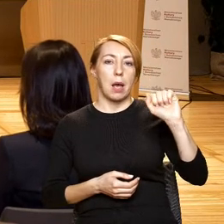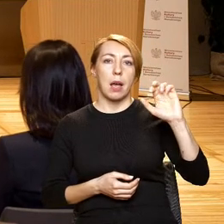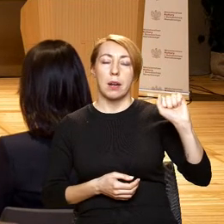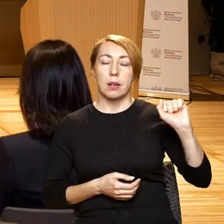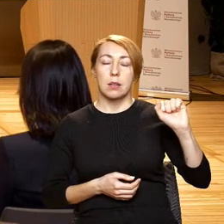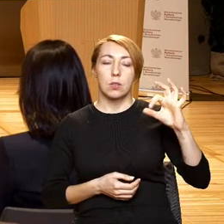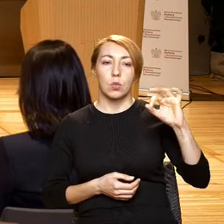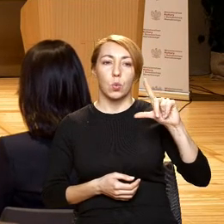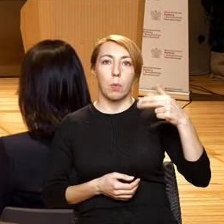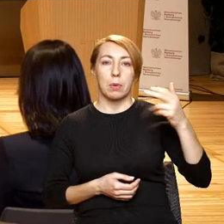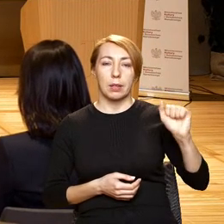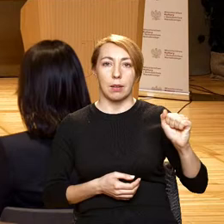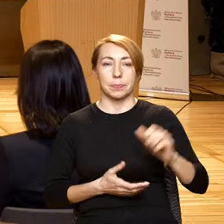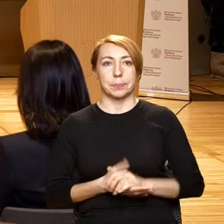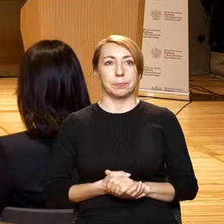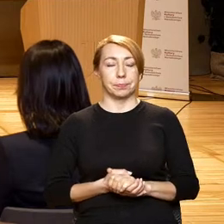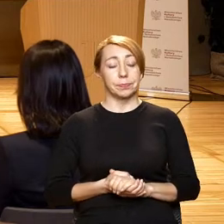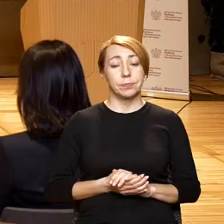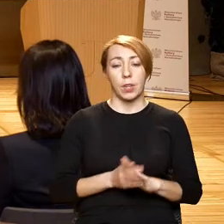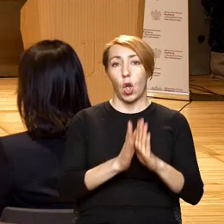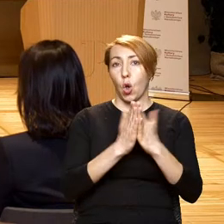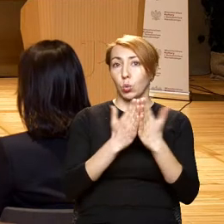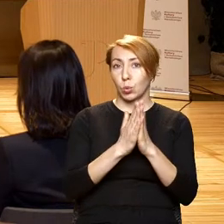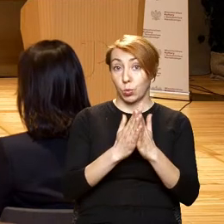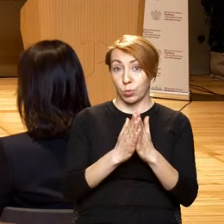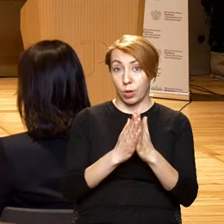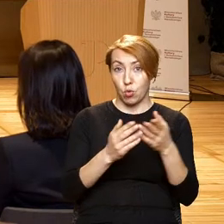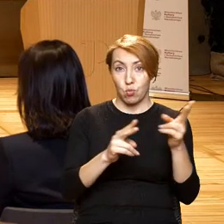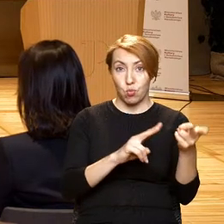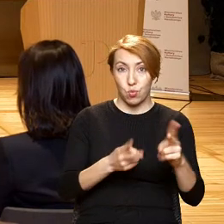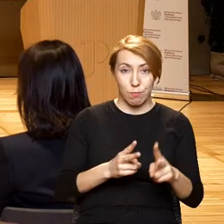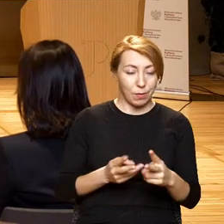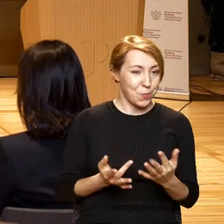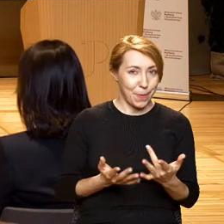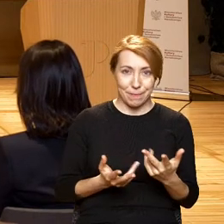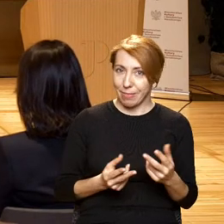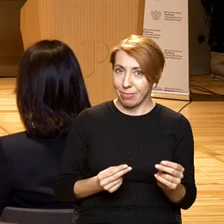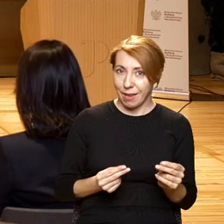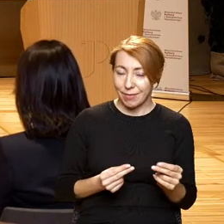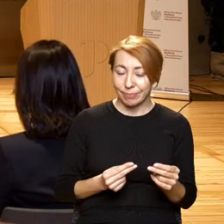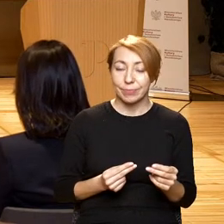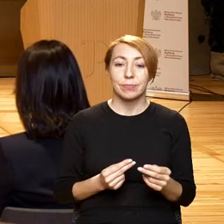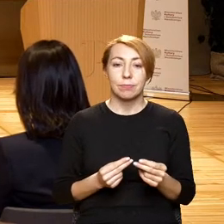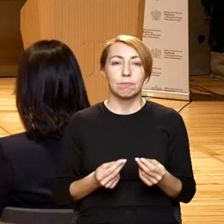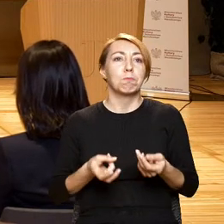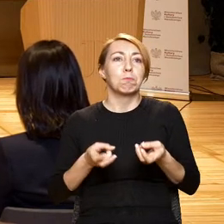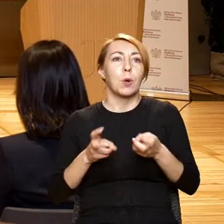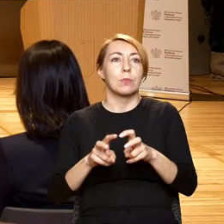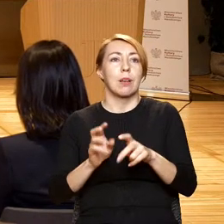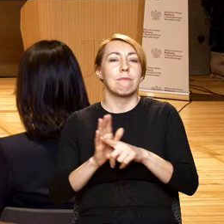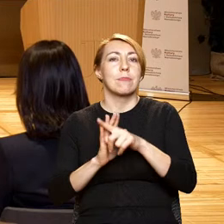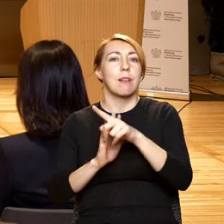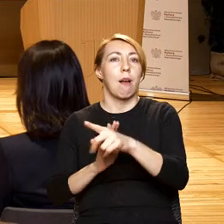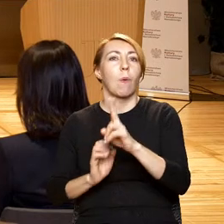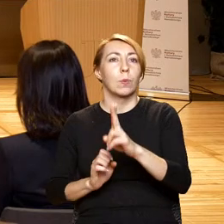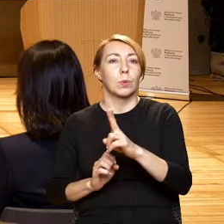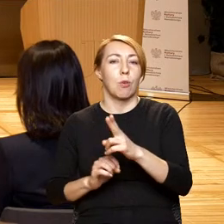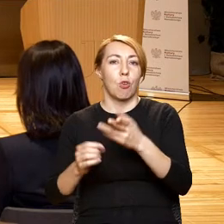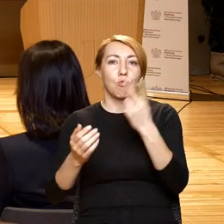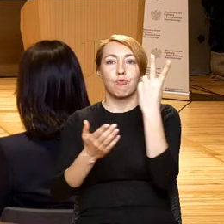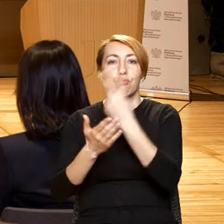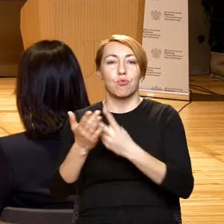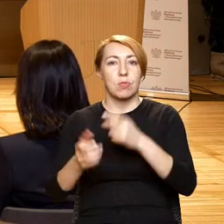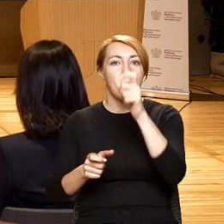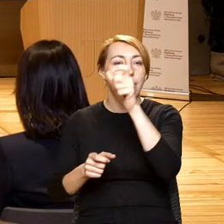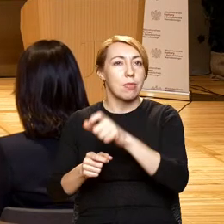Książka nie była łatwa w tłumaczeniu, jak wiemy, powstała przede wszystkim dla czytelnika japońskiego, z myślą o